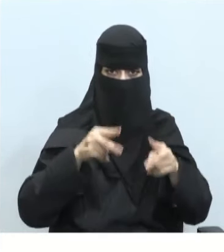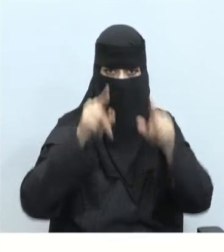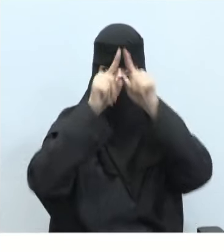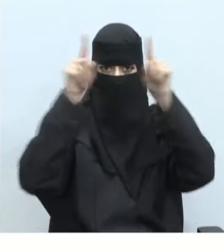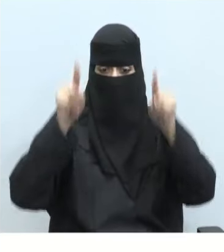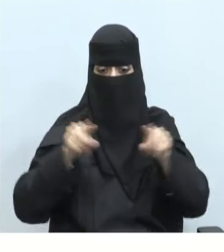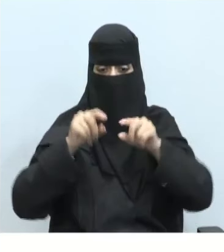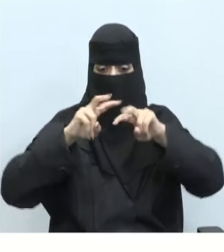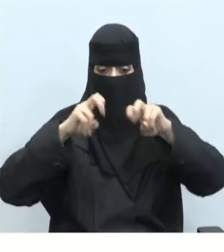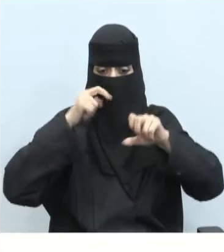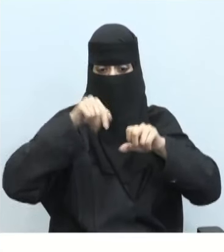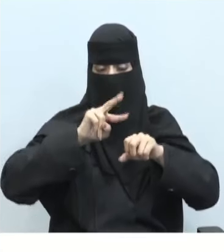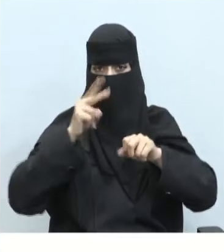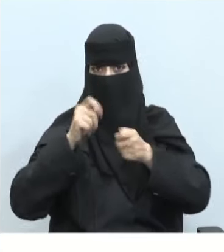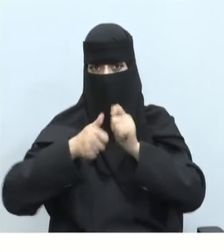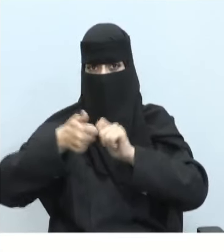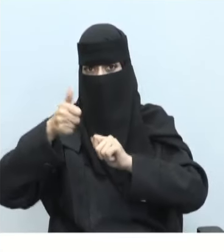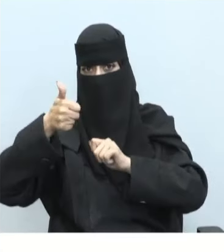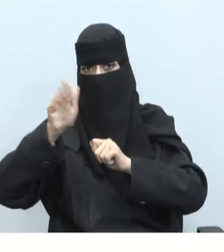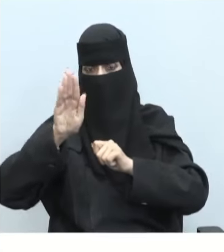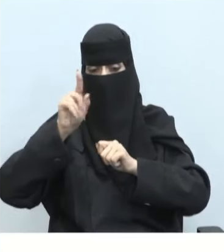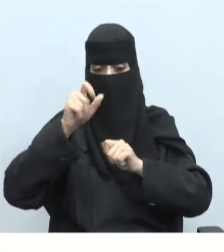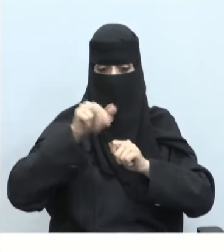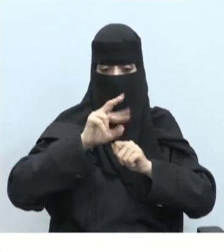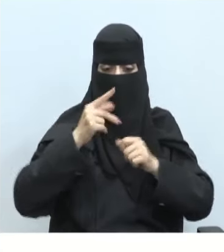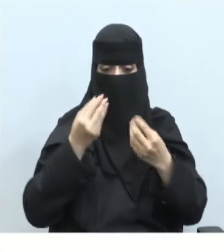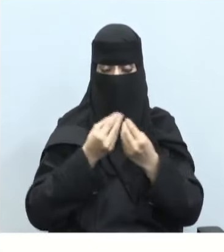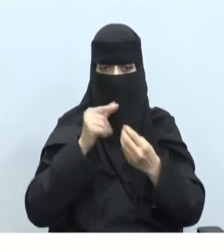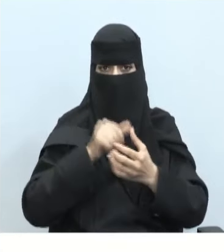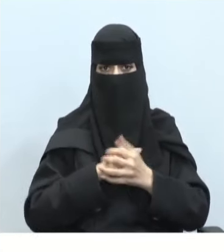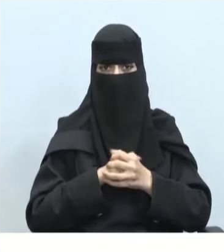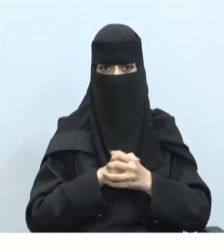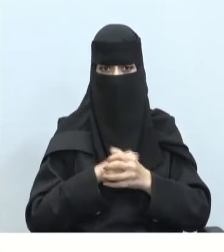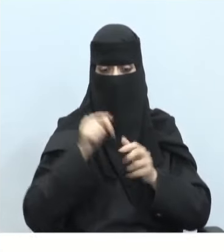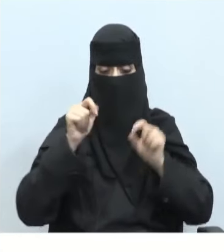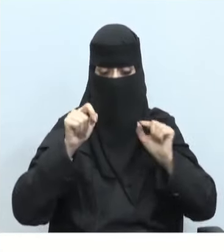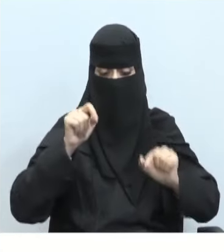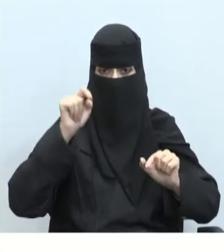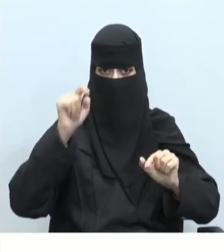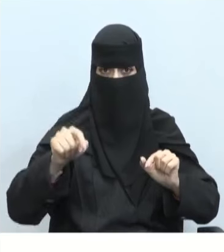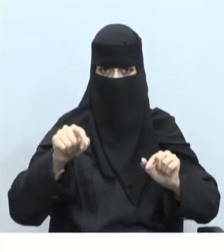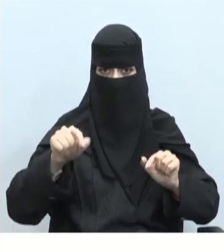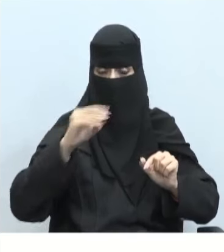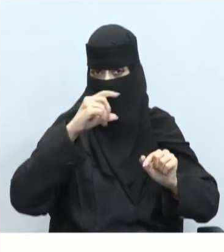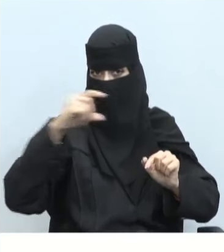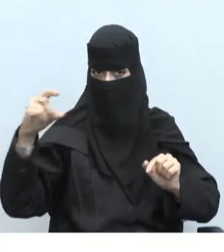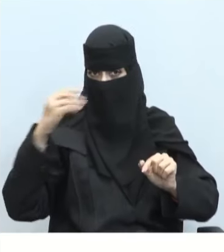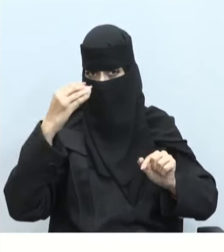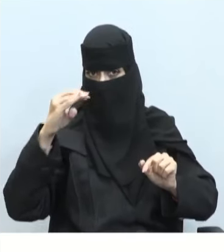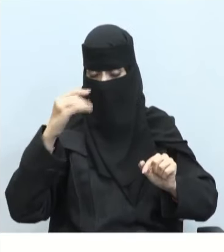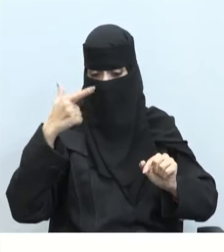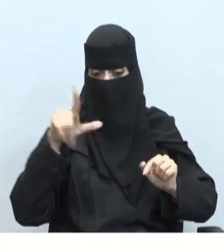بحث واستبدال هي الضغط على كنترول مع المفتاح اتش هل هذه العباره